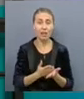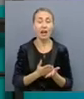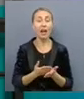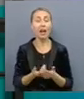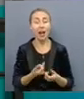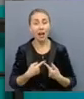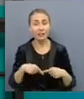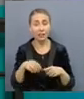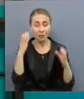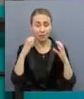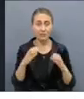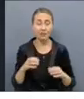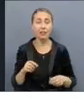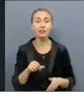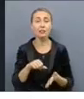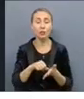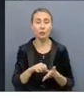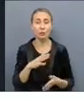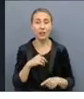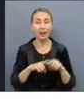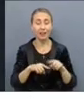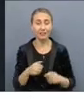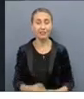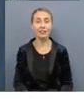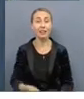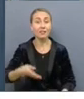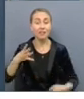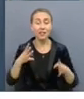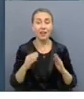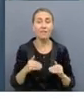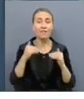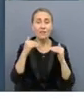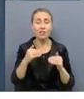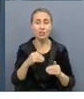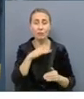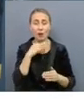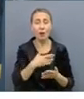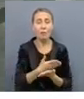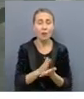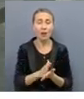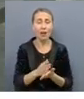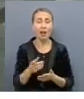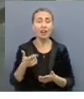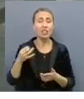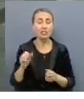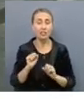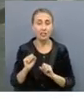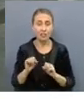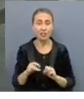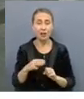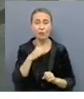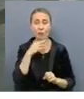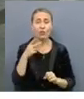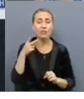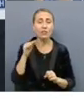также родители студентов. В настоящее время в стенах Высшего многопрофильного колледжа гражданской защиты обучается около 2000